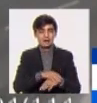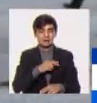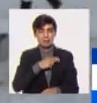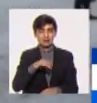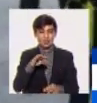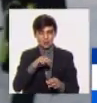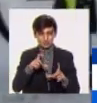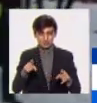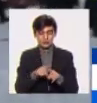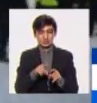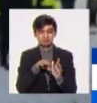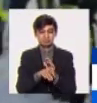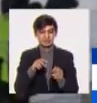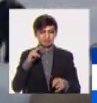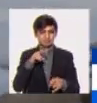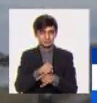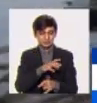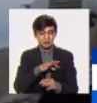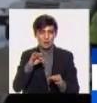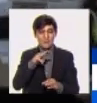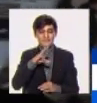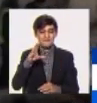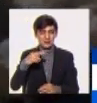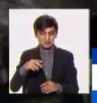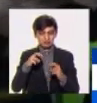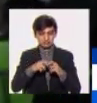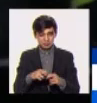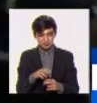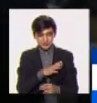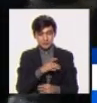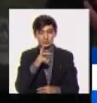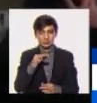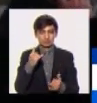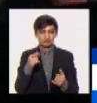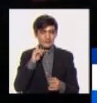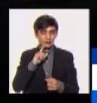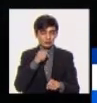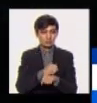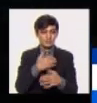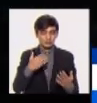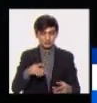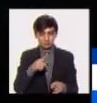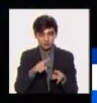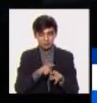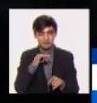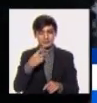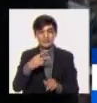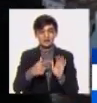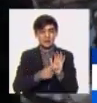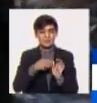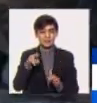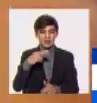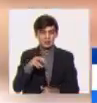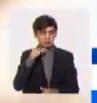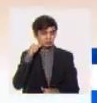в результате авиакрушения расследует МВД. Там тоже приостановили процесс. Авиакатастрофа произошла 27